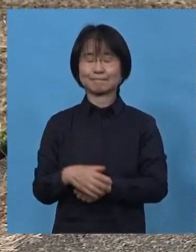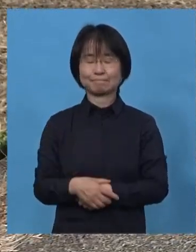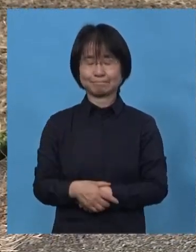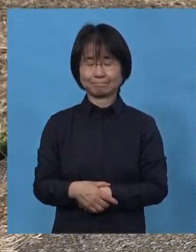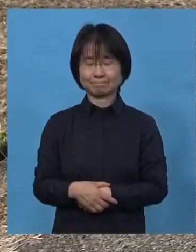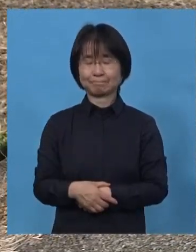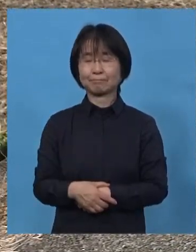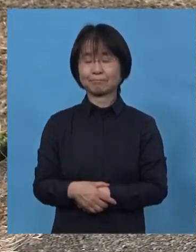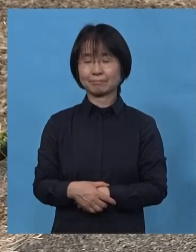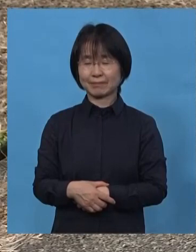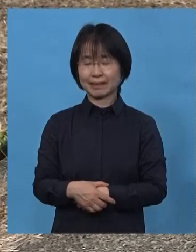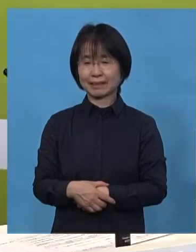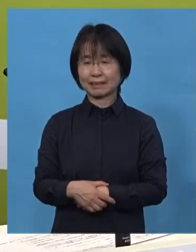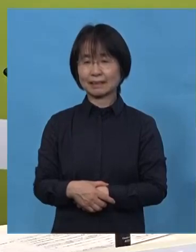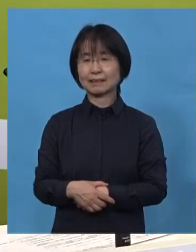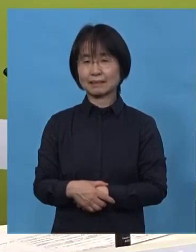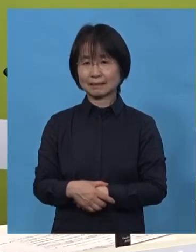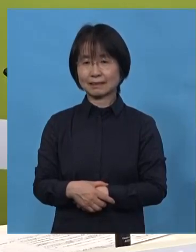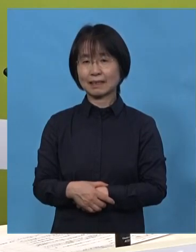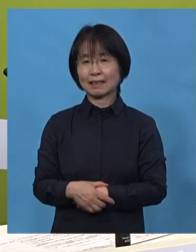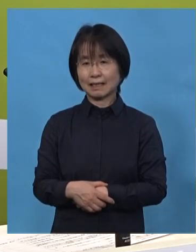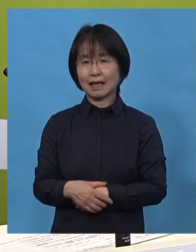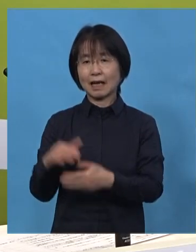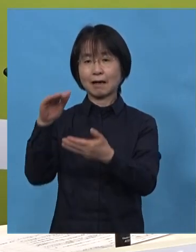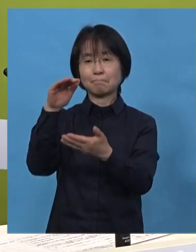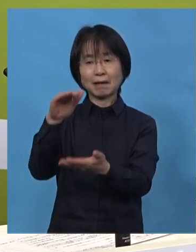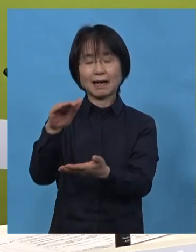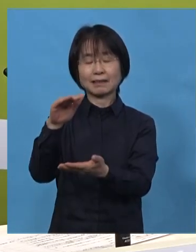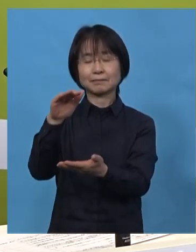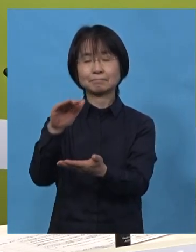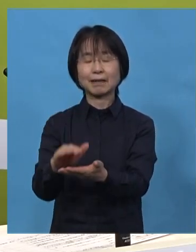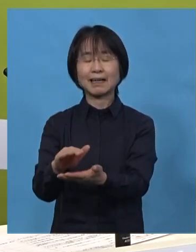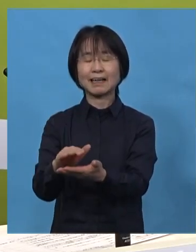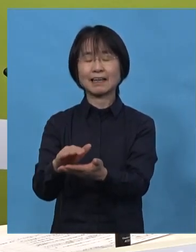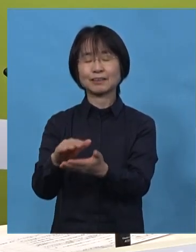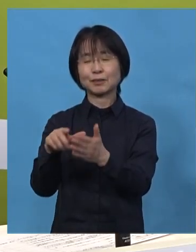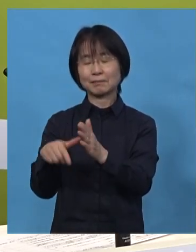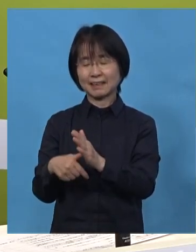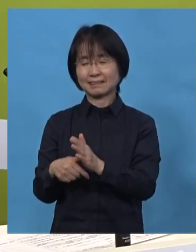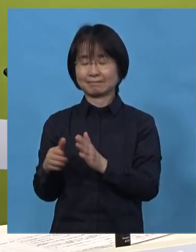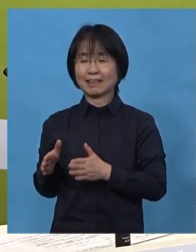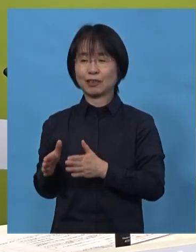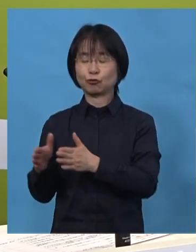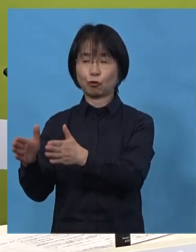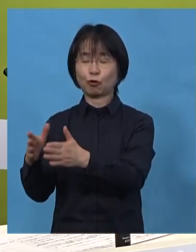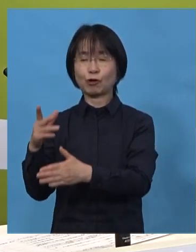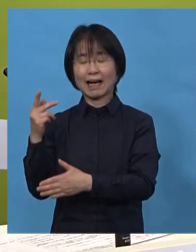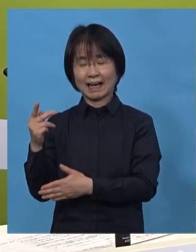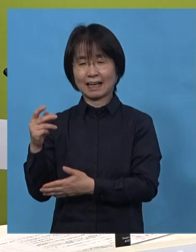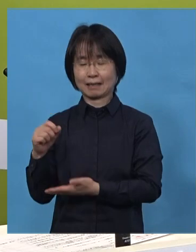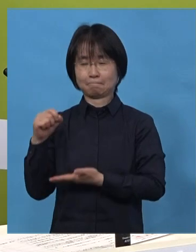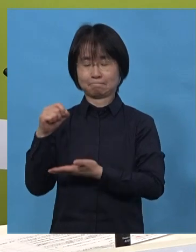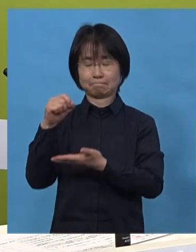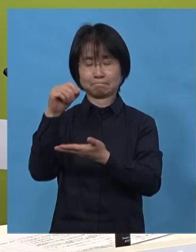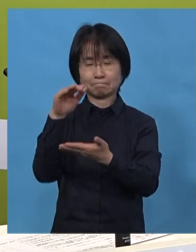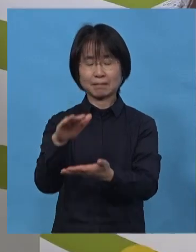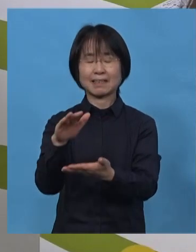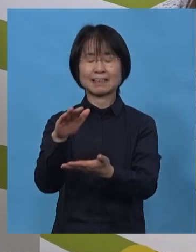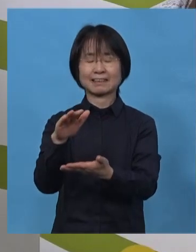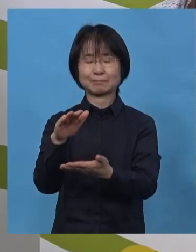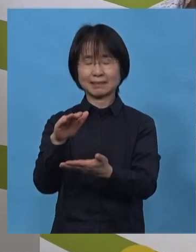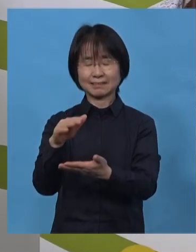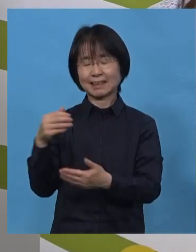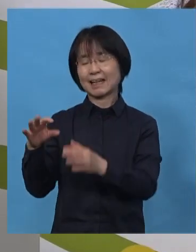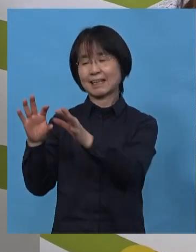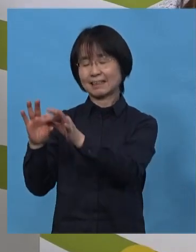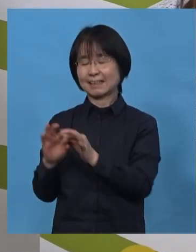なお設置した融雪剤の量が少なくなった場合には道路下で補充しますのでご連絡くださいわかりまし